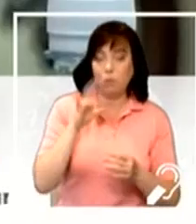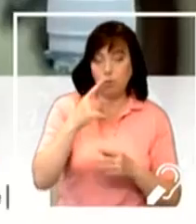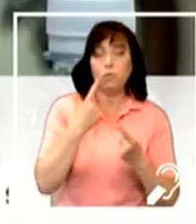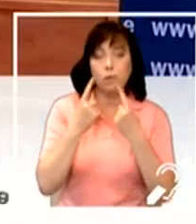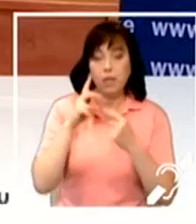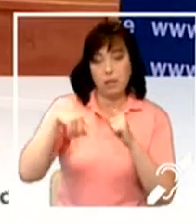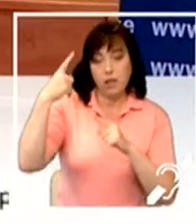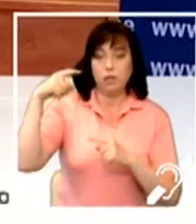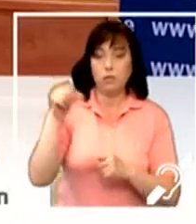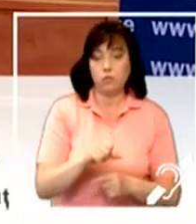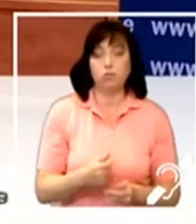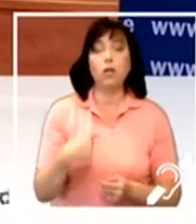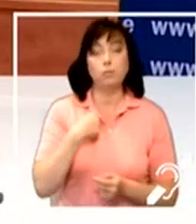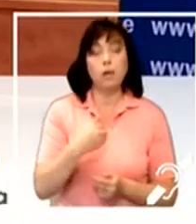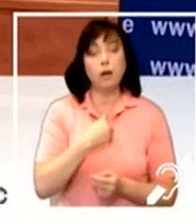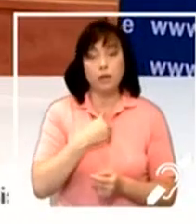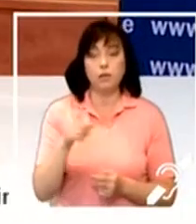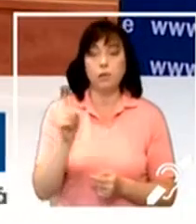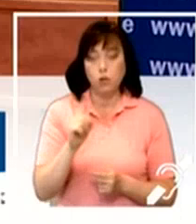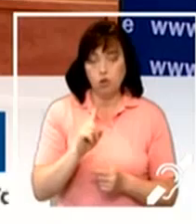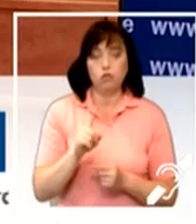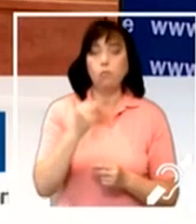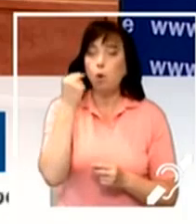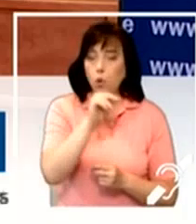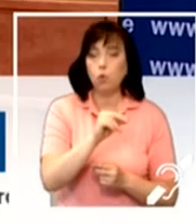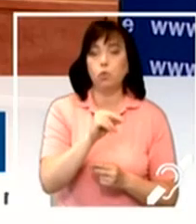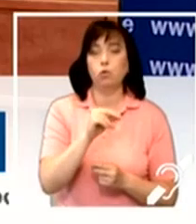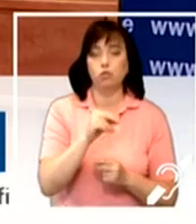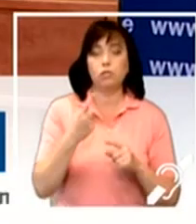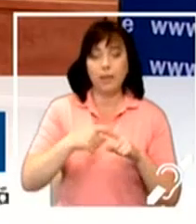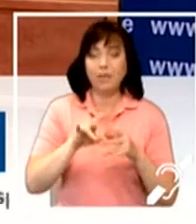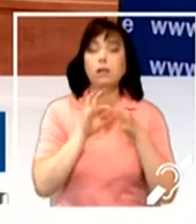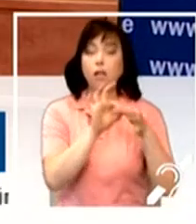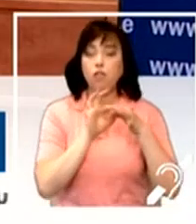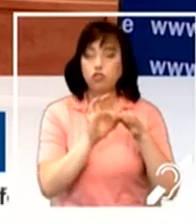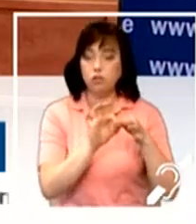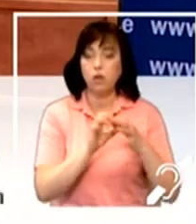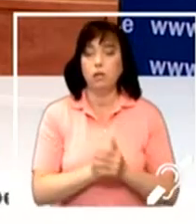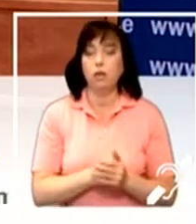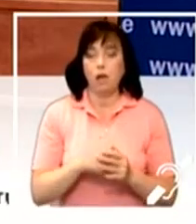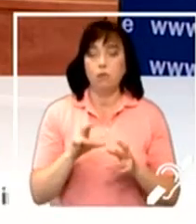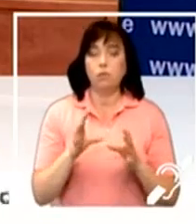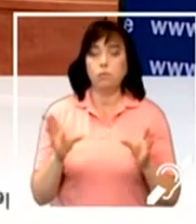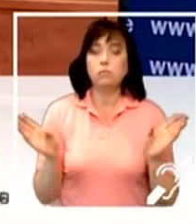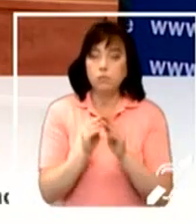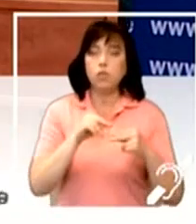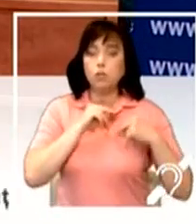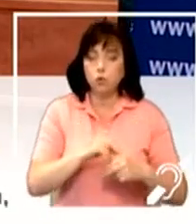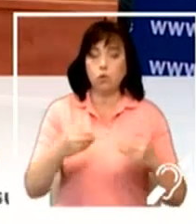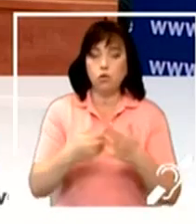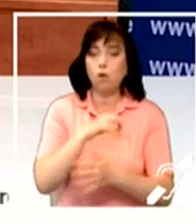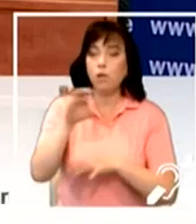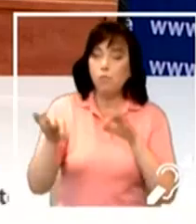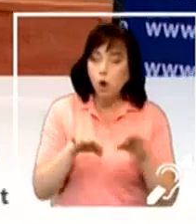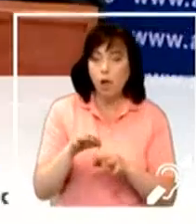săptămâna viitoare. Noi ne dorim ca să consolidăm aceste relații de colaborare prin noi proiecte de